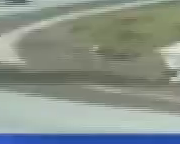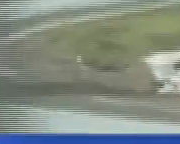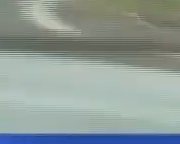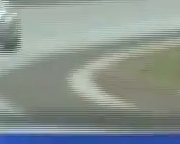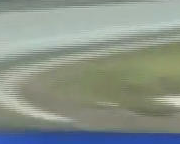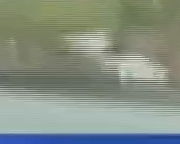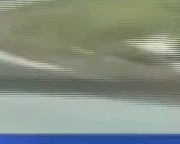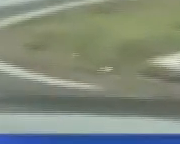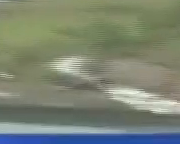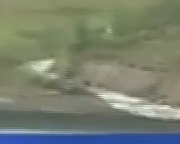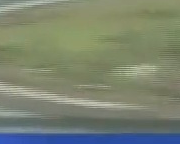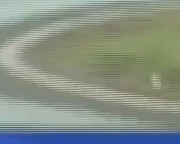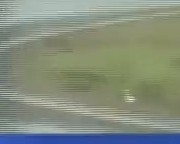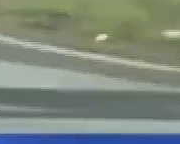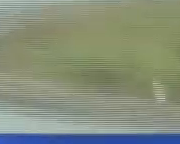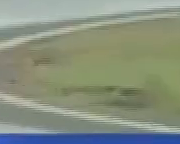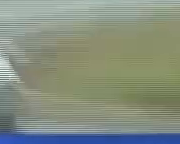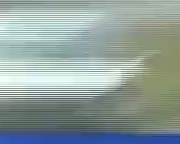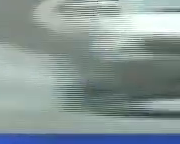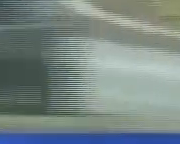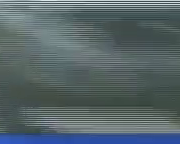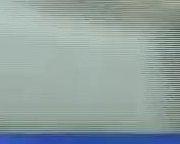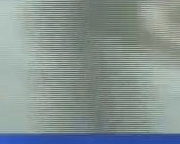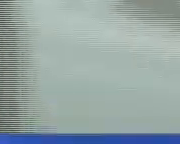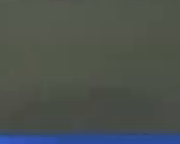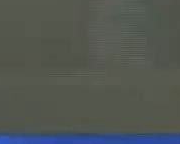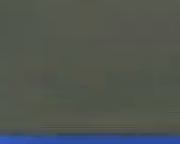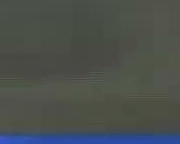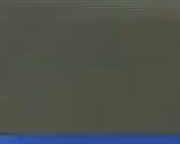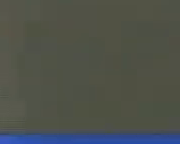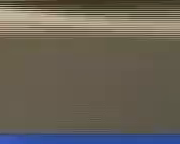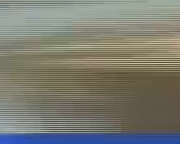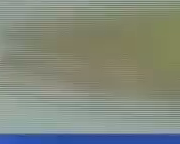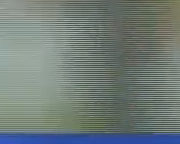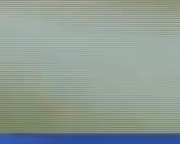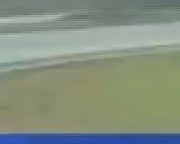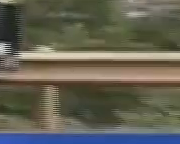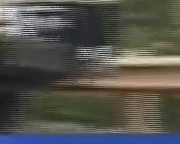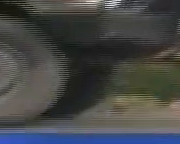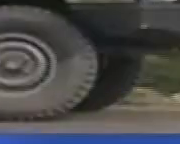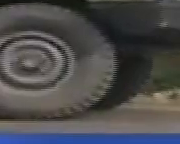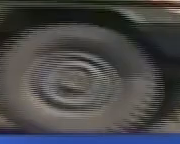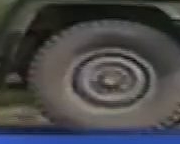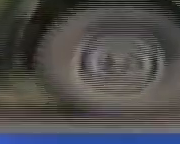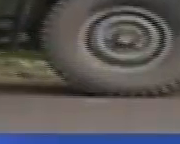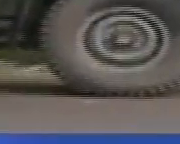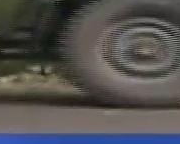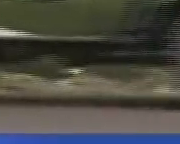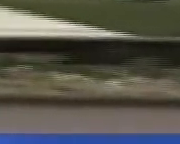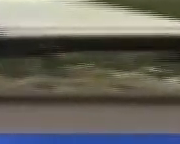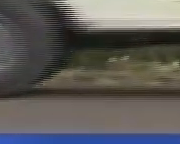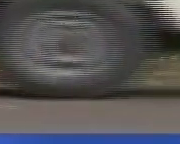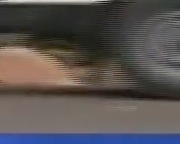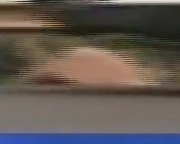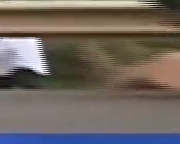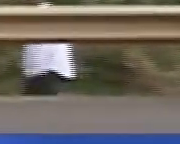Shughuli za kawaida maeneo ya Langata, Kibra na barabara ya Southern Bypass jijini Nairobi zikishuhudia mwingilio wa